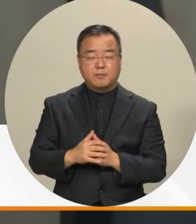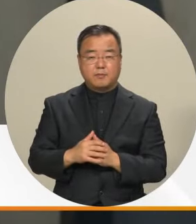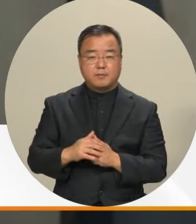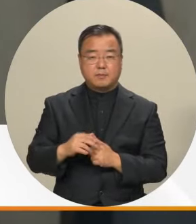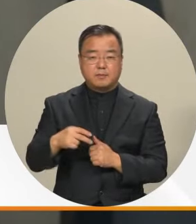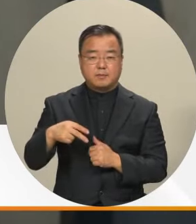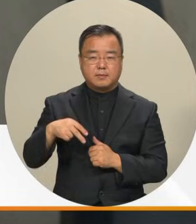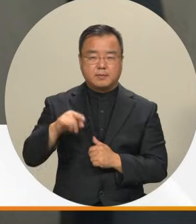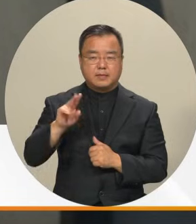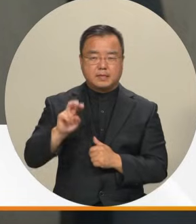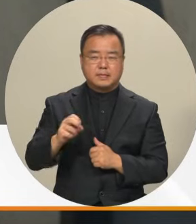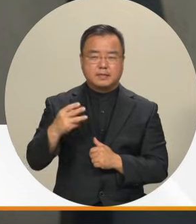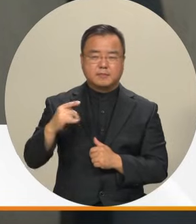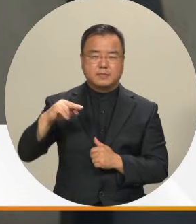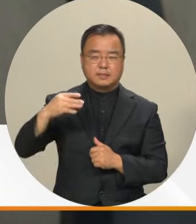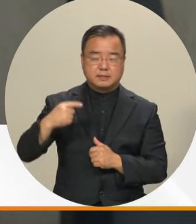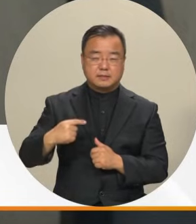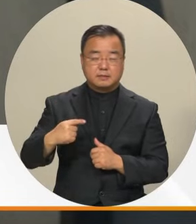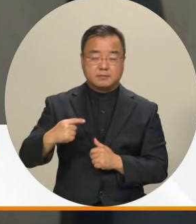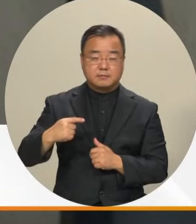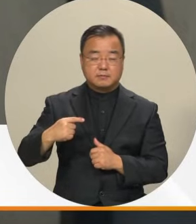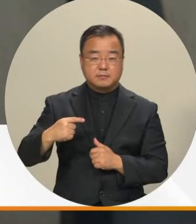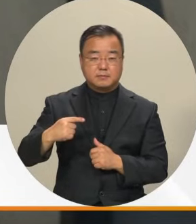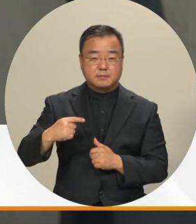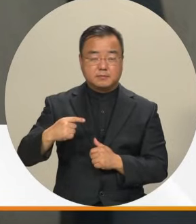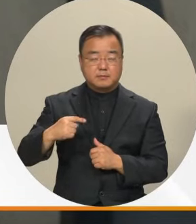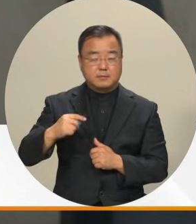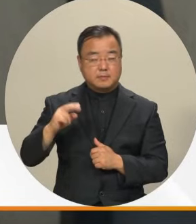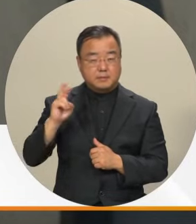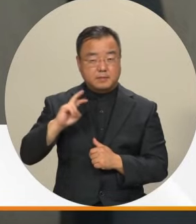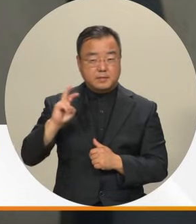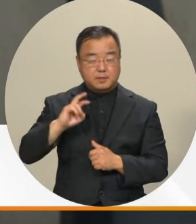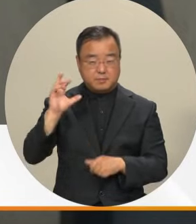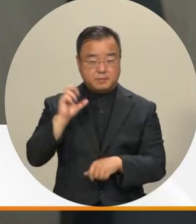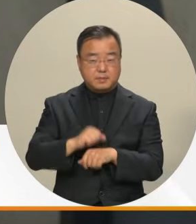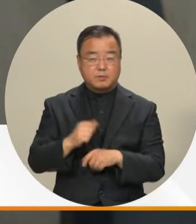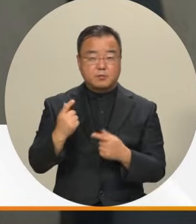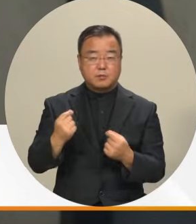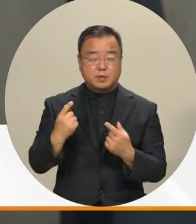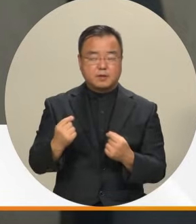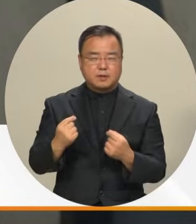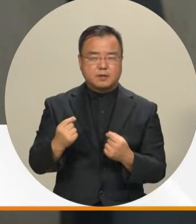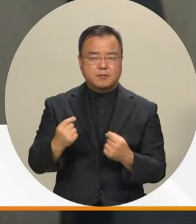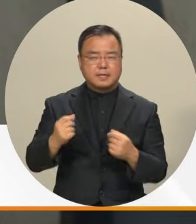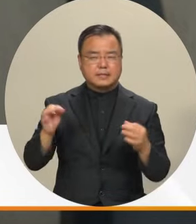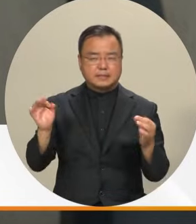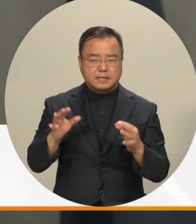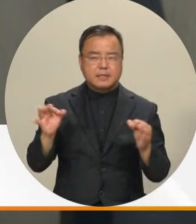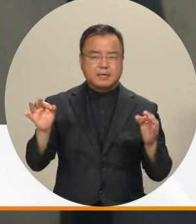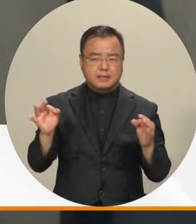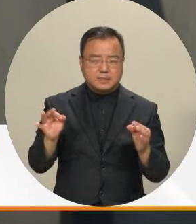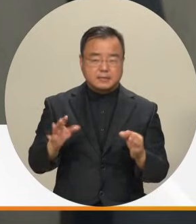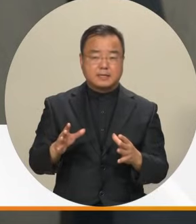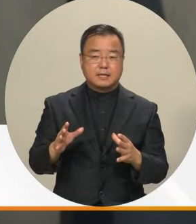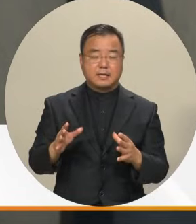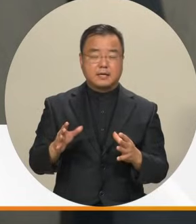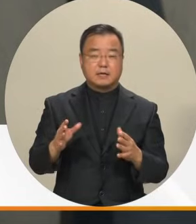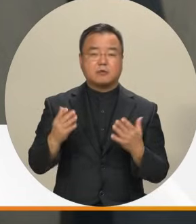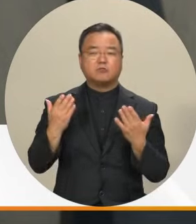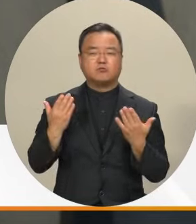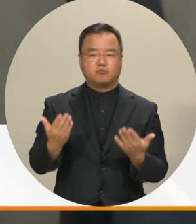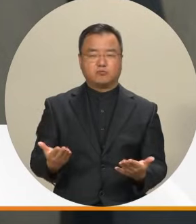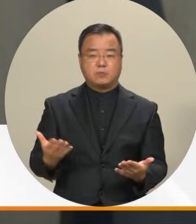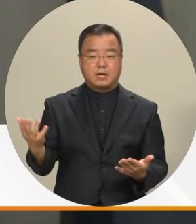많은 가수가 콘서트에 강한 것처럼 그것들을 살짝 살짝 미니 브레이크를 해 주는게 의외로 긴